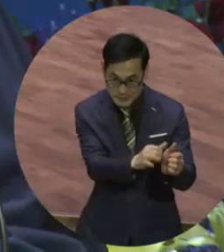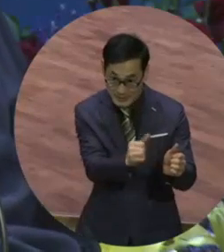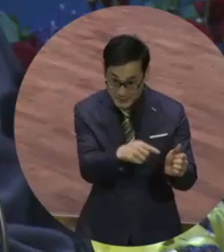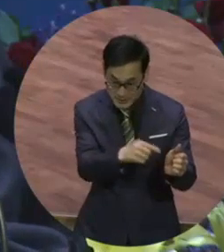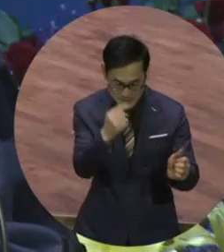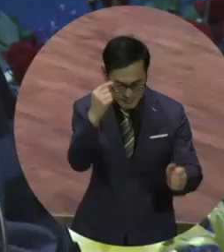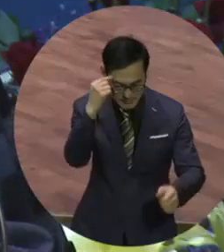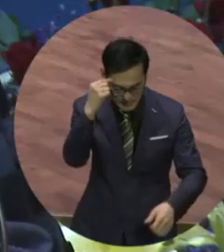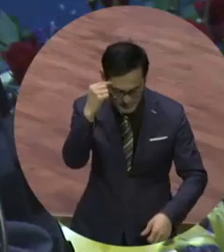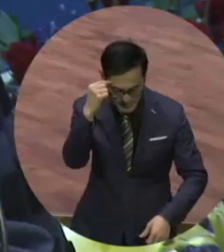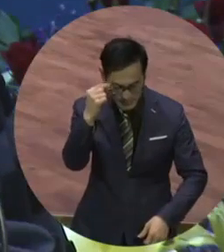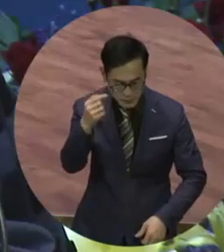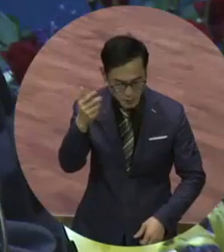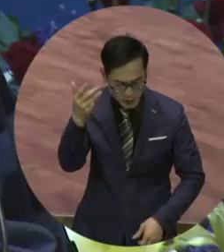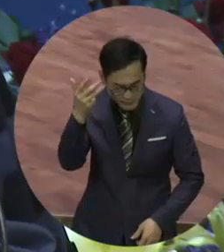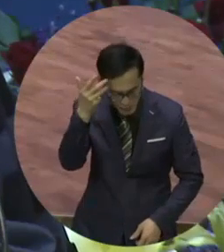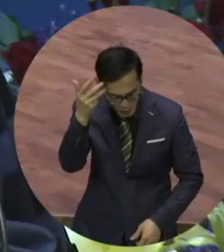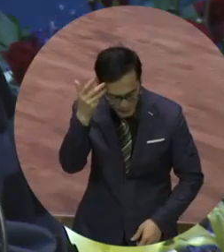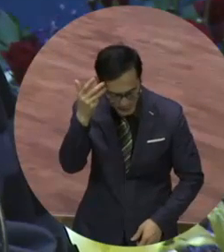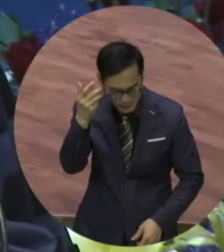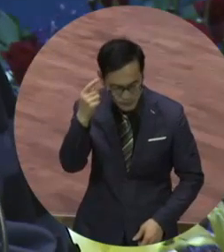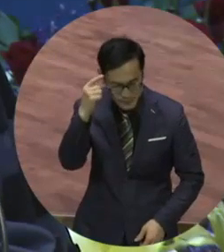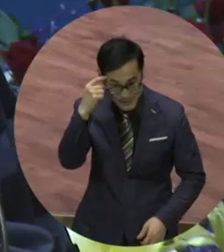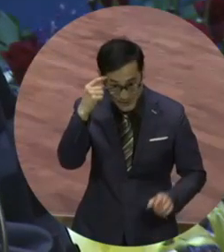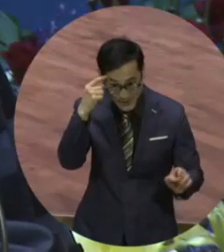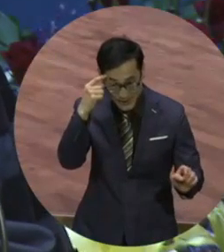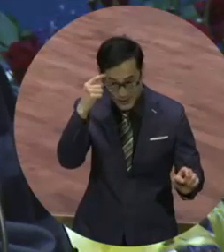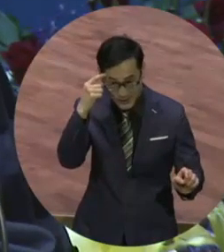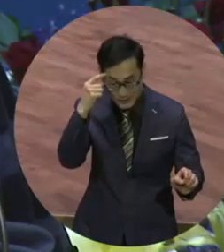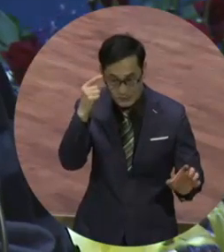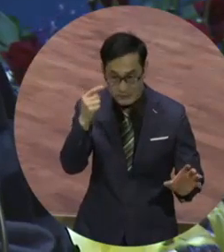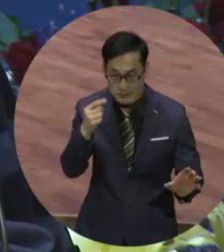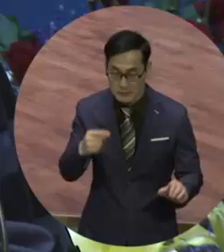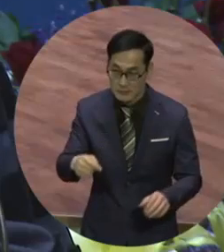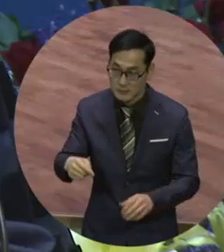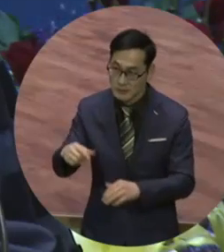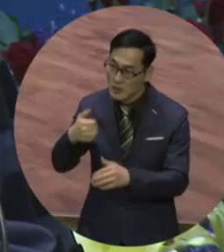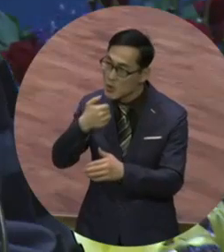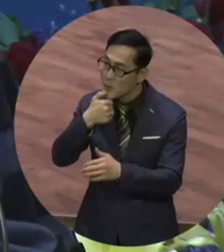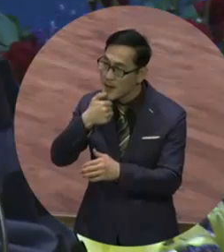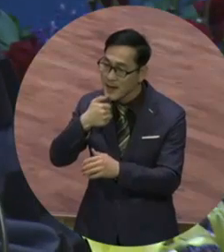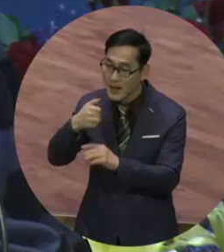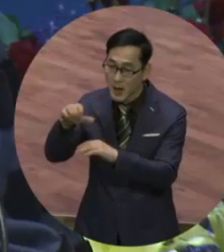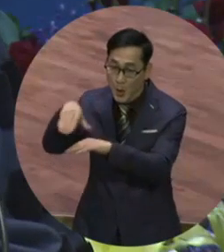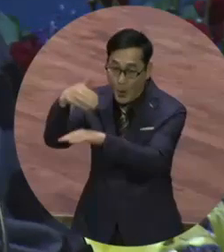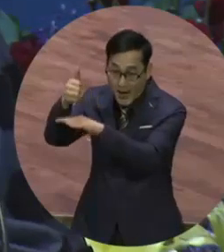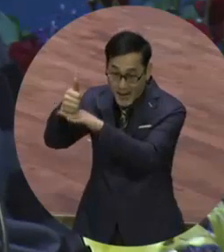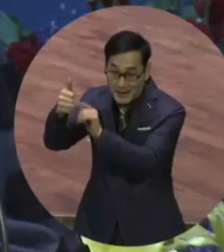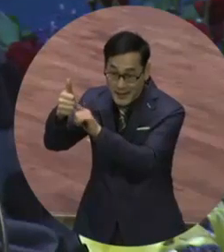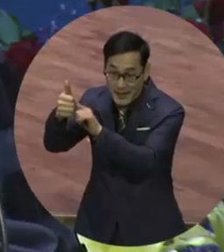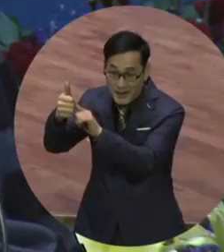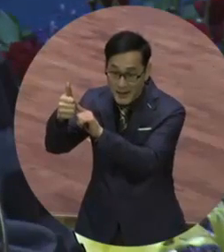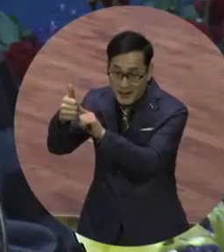철학이나 당시 로마 황제의 복음이 아니라